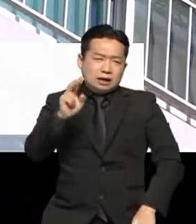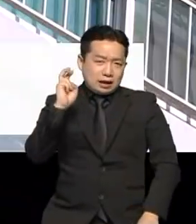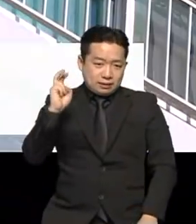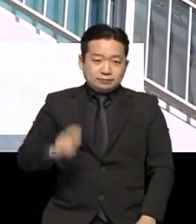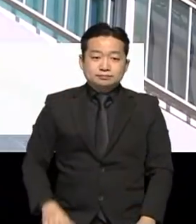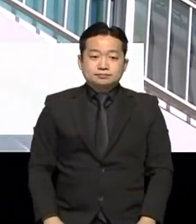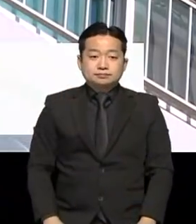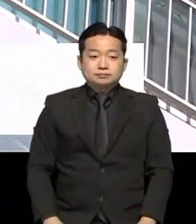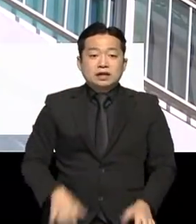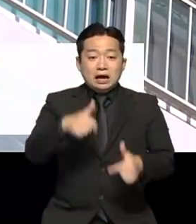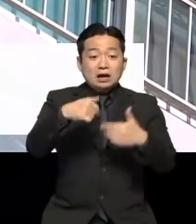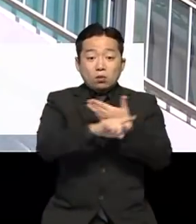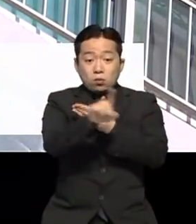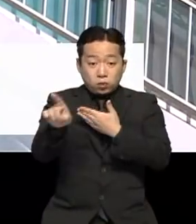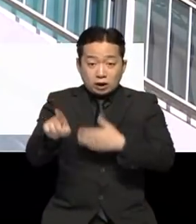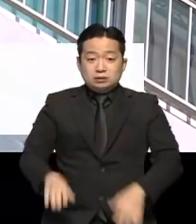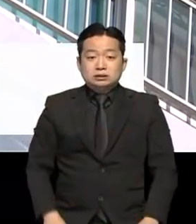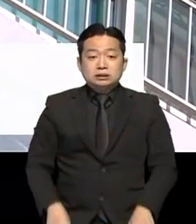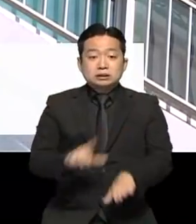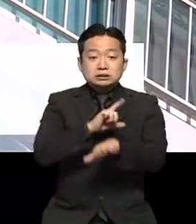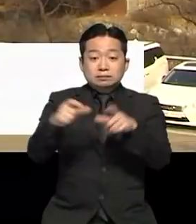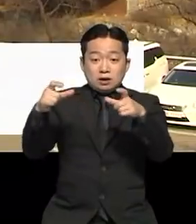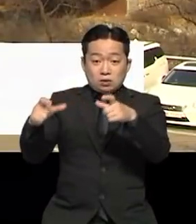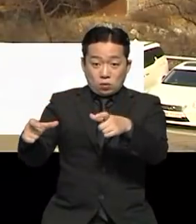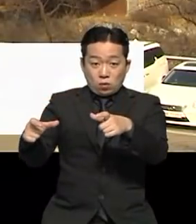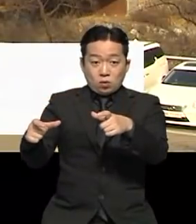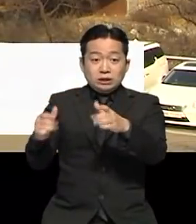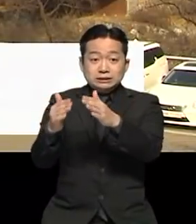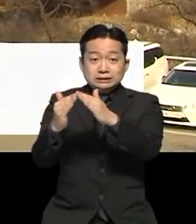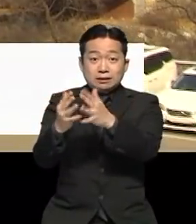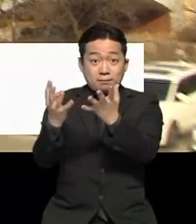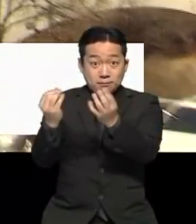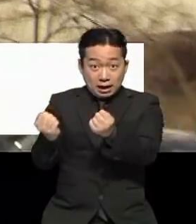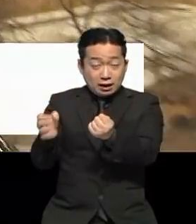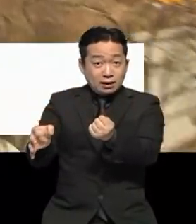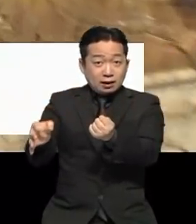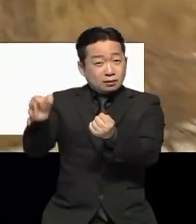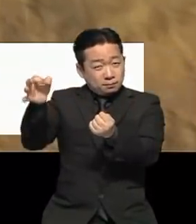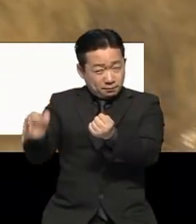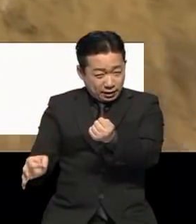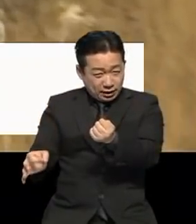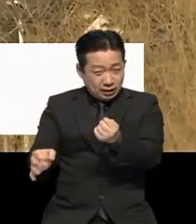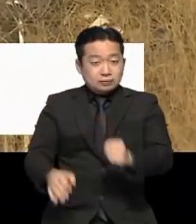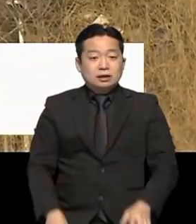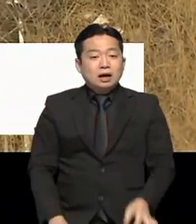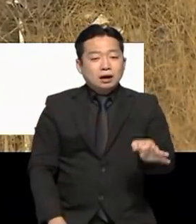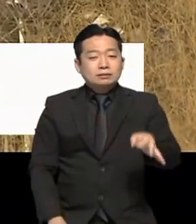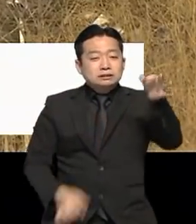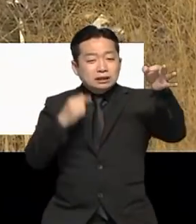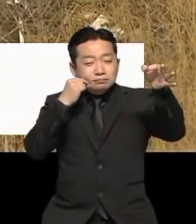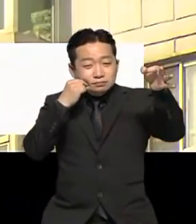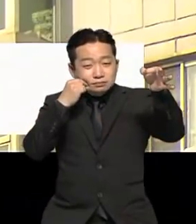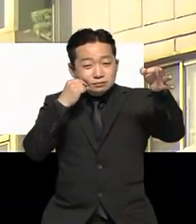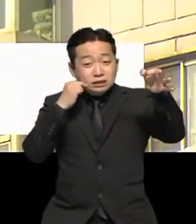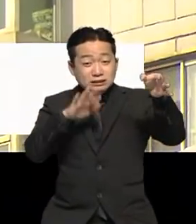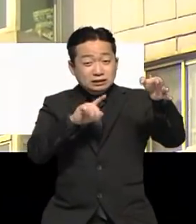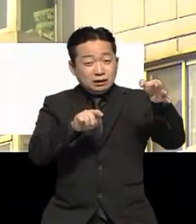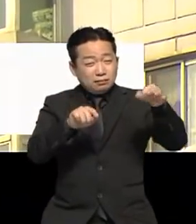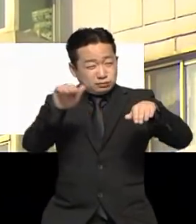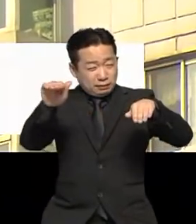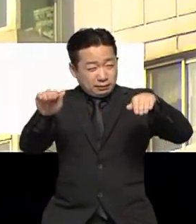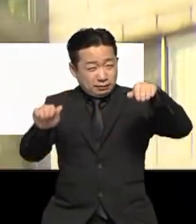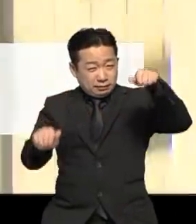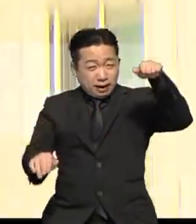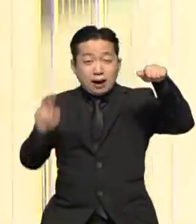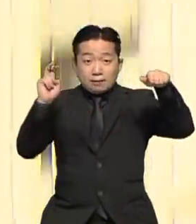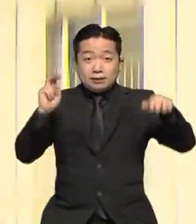중저가 시장, 뭐 지방에 공급 많은데 이런 데들은 떨어지고 고가 시장은 계속 좀 뭐 고점을 유지하고 있는 양극화된